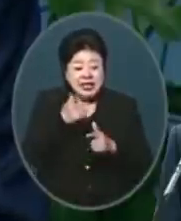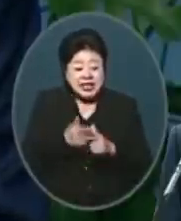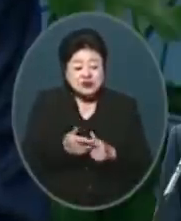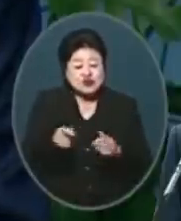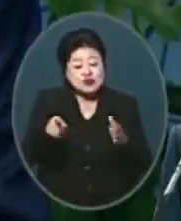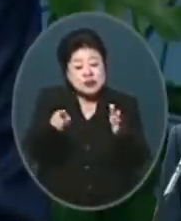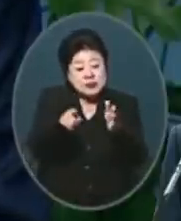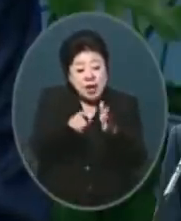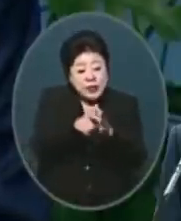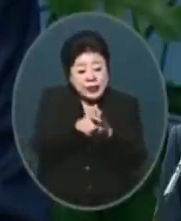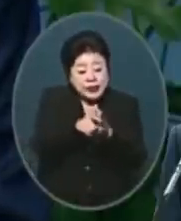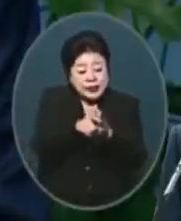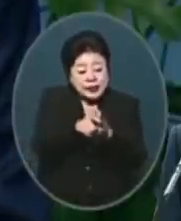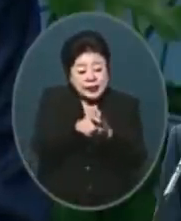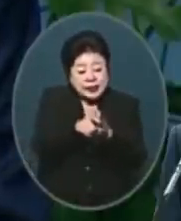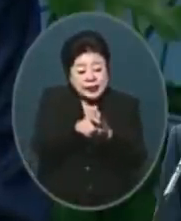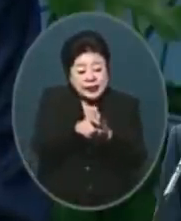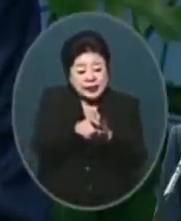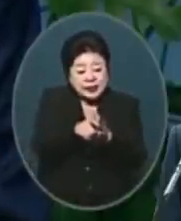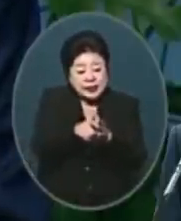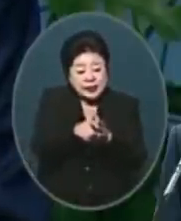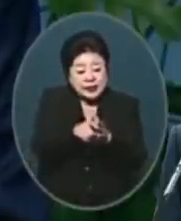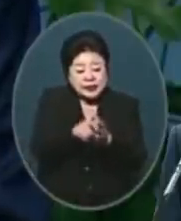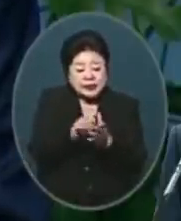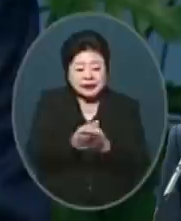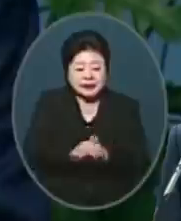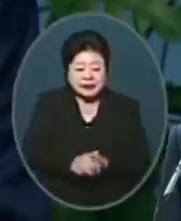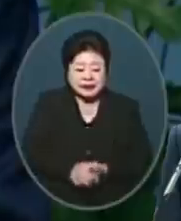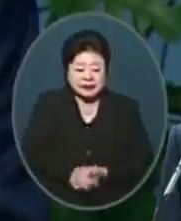예수를 믿으면 못 살아야 된다,